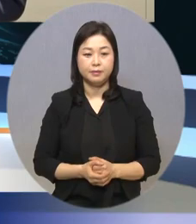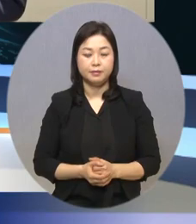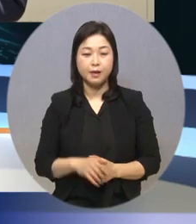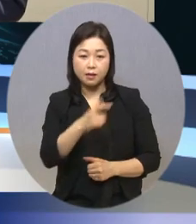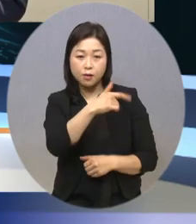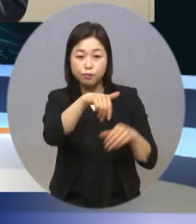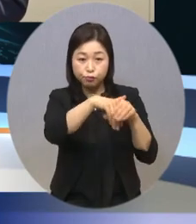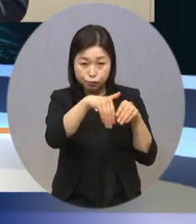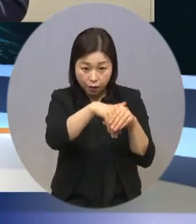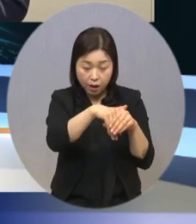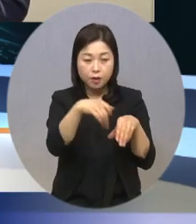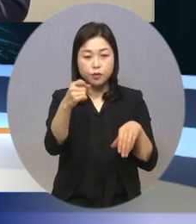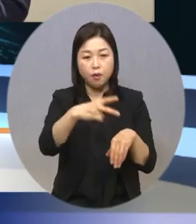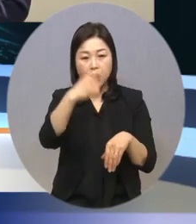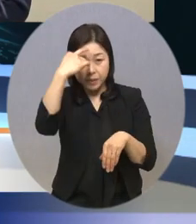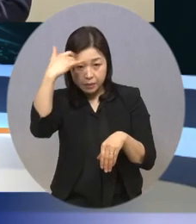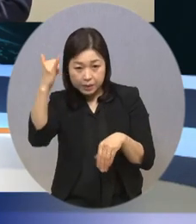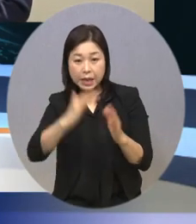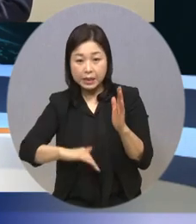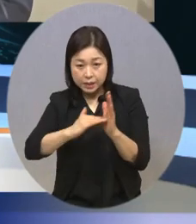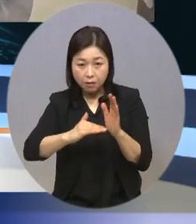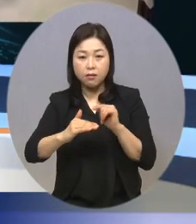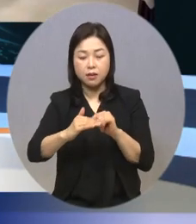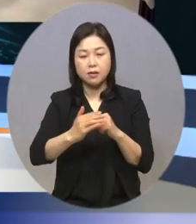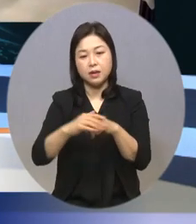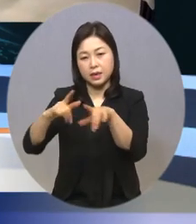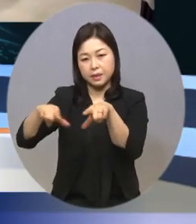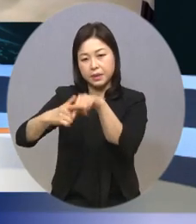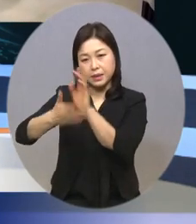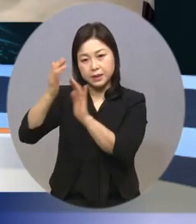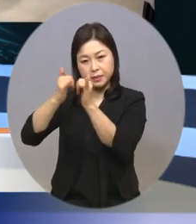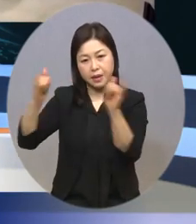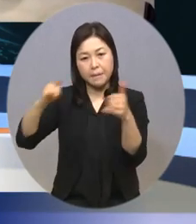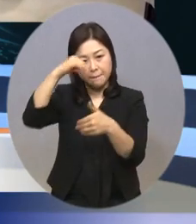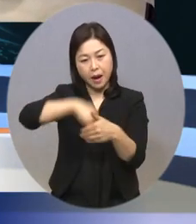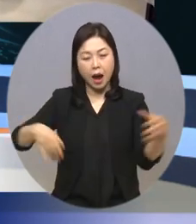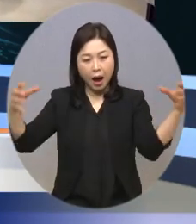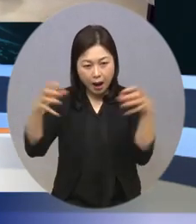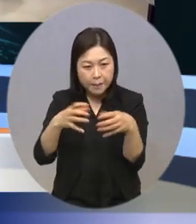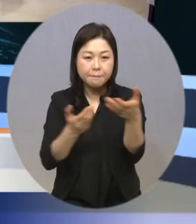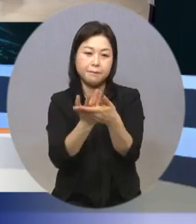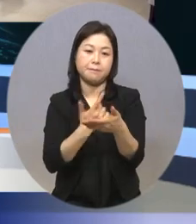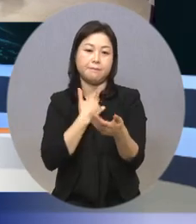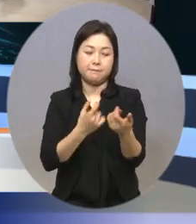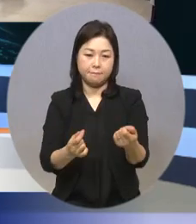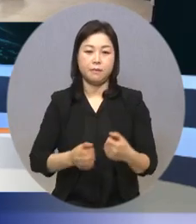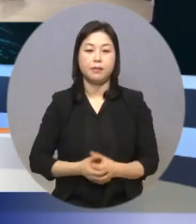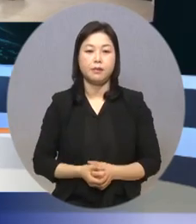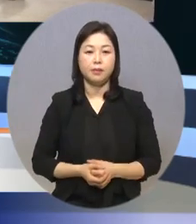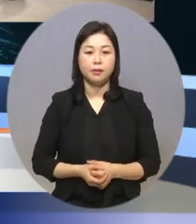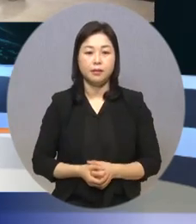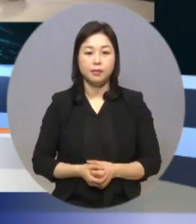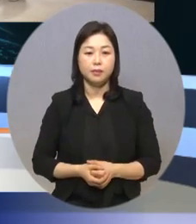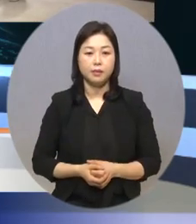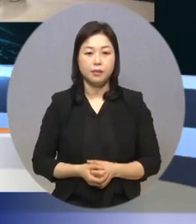다문화가정과 조손가정을 비롯해 일반 시민까지 하나 되어 마음을 나눴는데요. 김현주 기자가